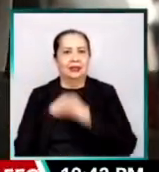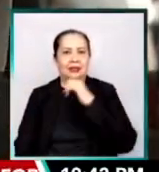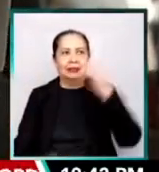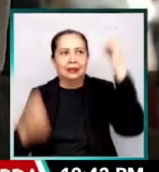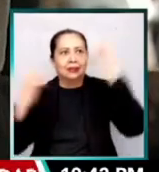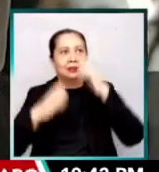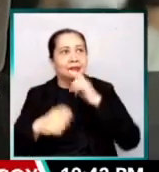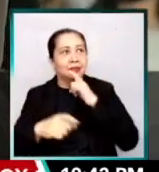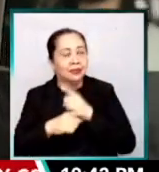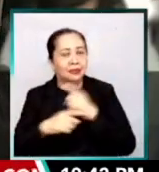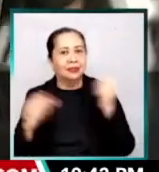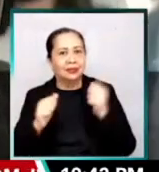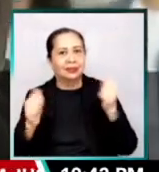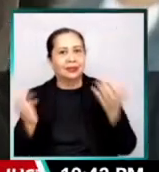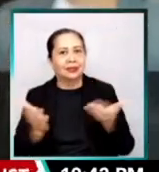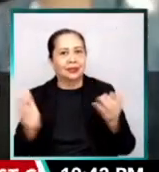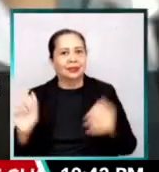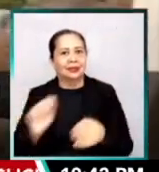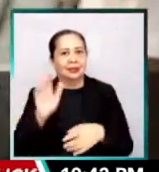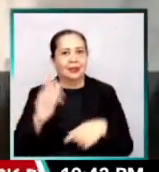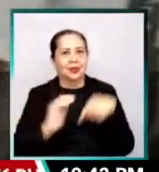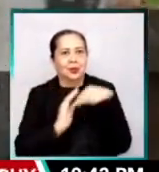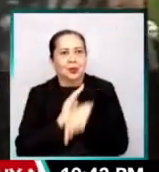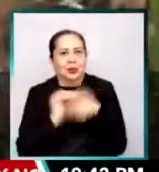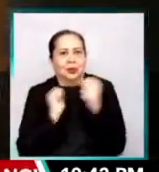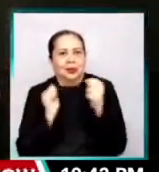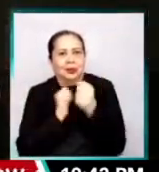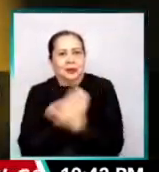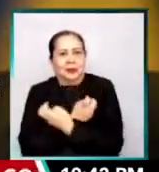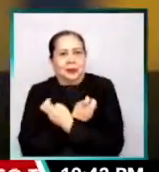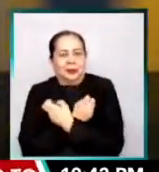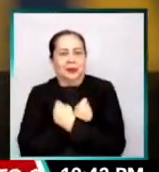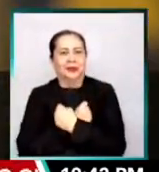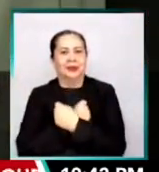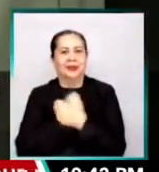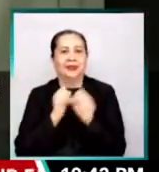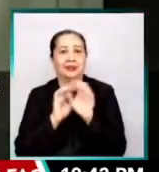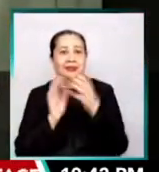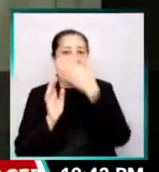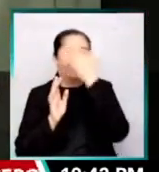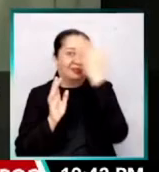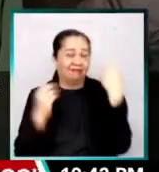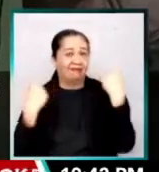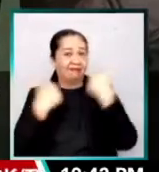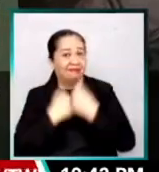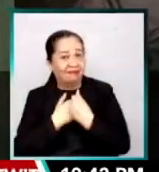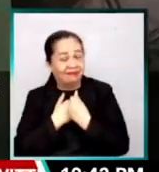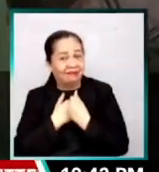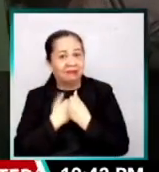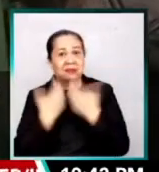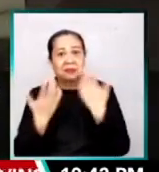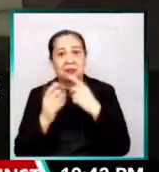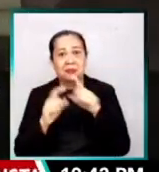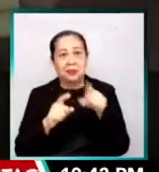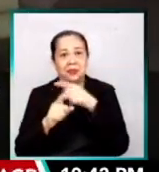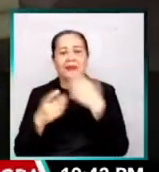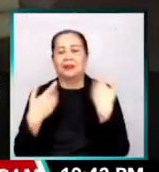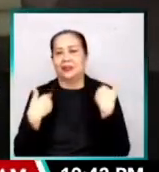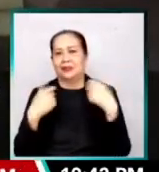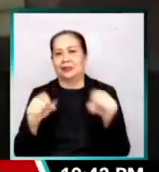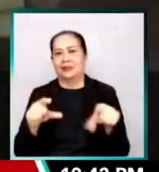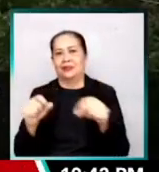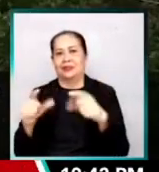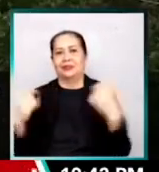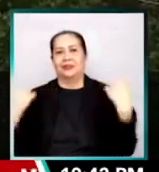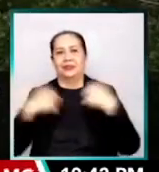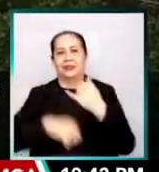lamig. Tagos hanggang buto. Kung nakalimutan ang pananggala sa lamig, marami namang nagbebenta ng mga jacket sa murang